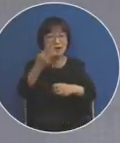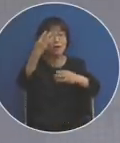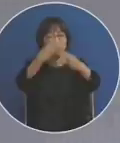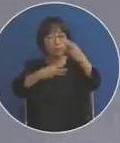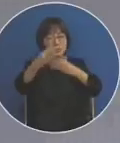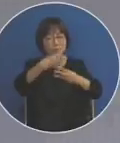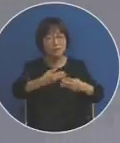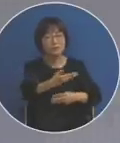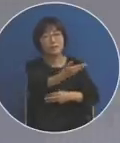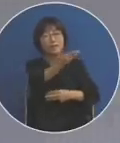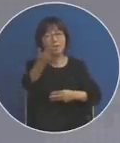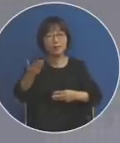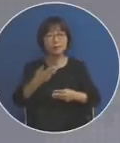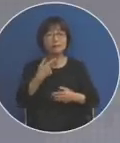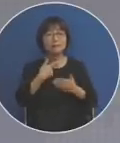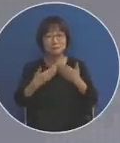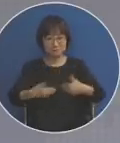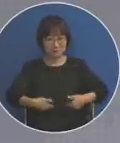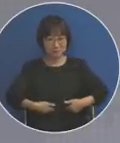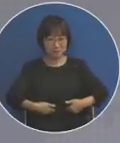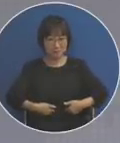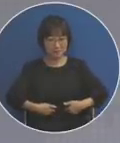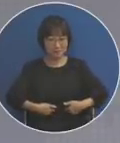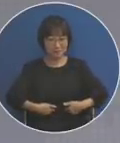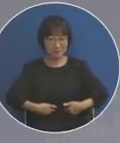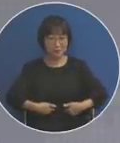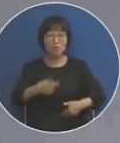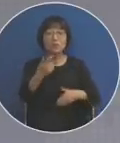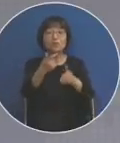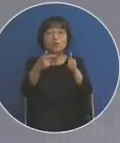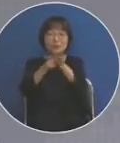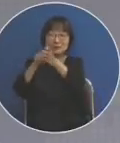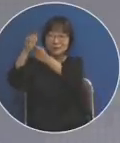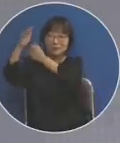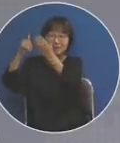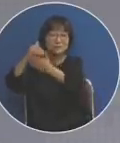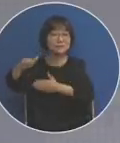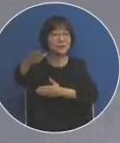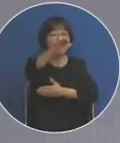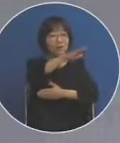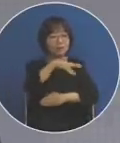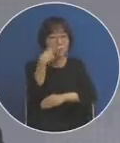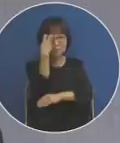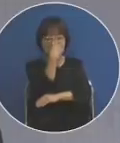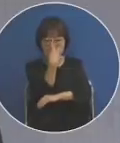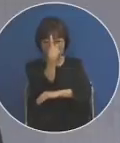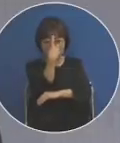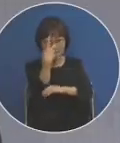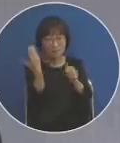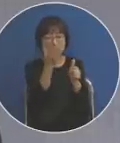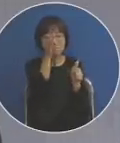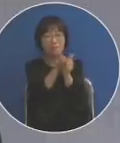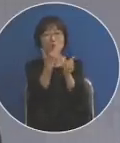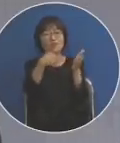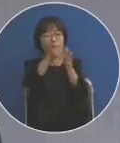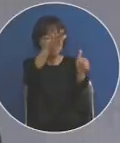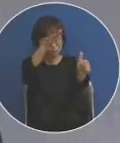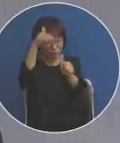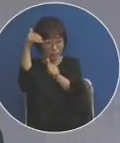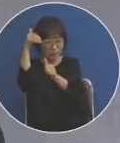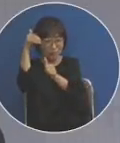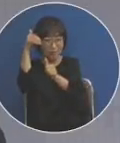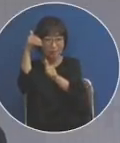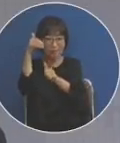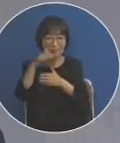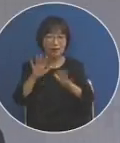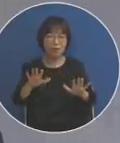일을 위하여 여러분을 파수꾼으로 부르셨다. And for that work, God has called you as a watchman. 걱정하지 마시고 오늘부터 시작하시기 바랍니다. Don't worry about